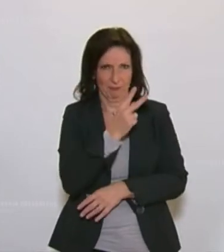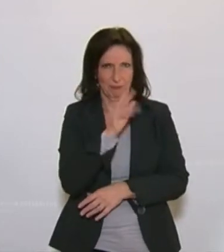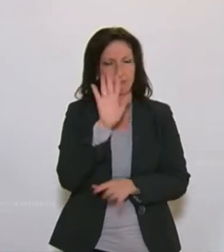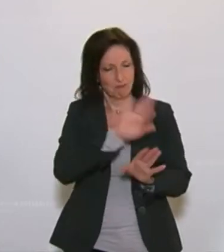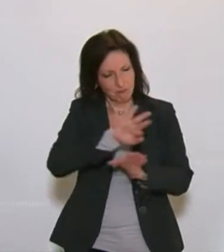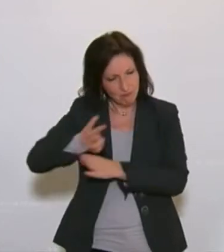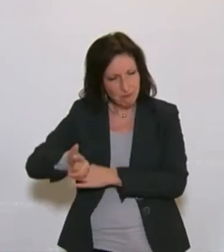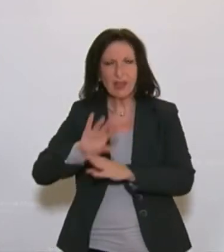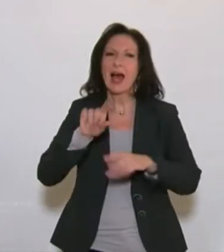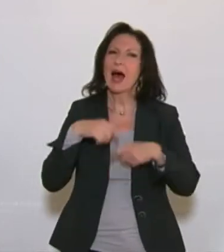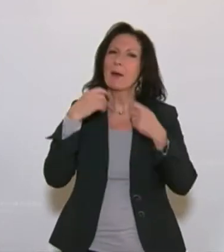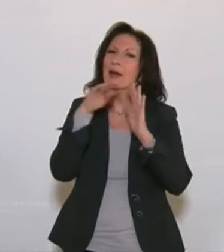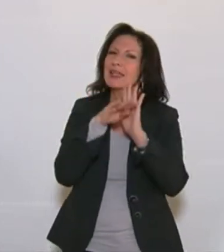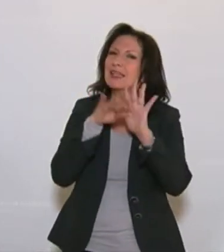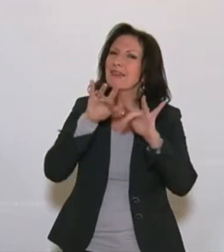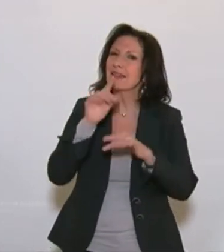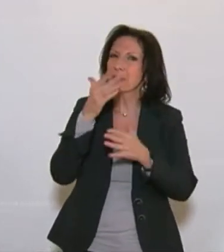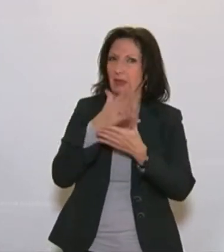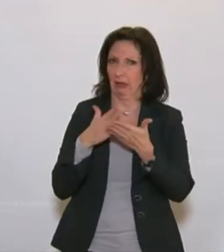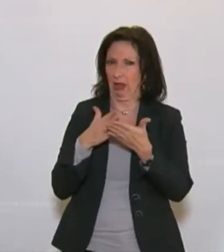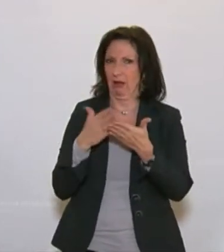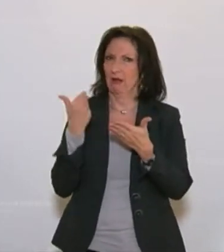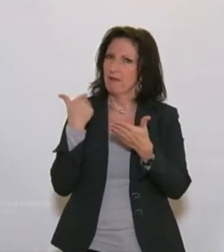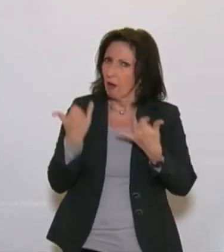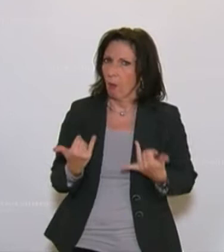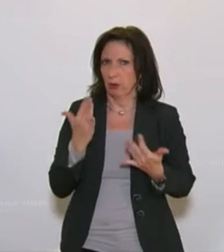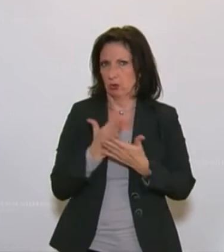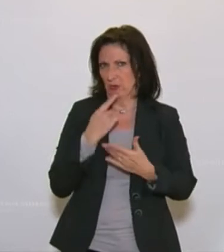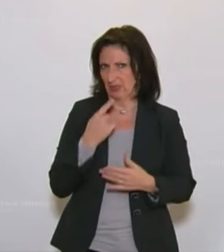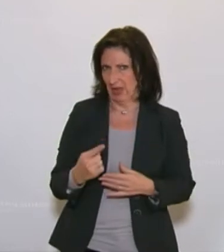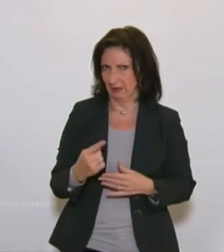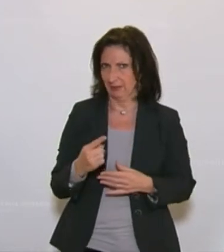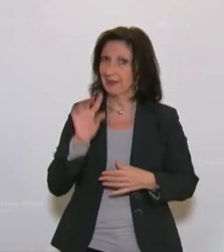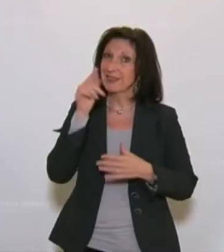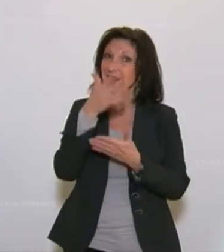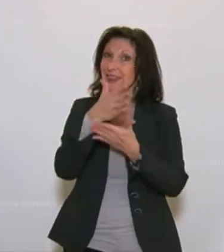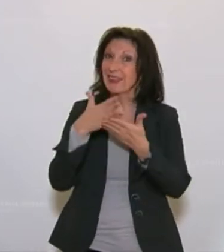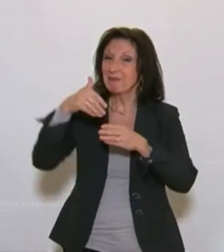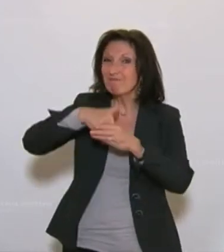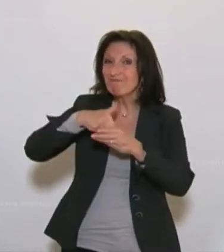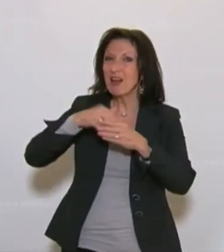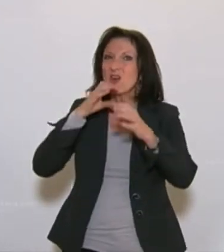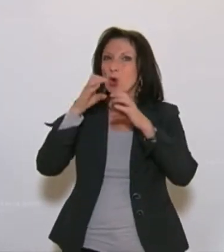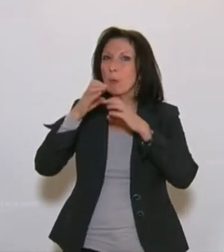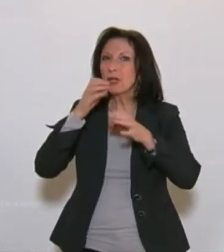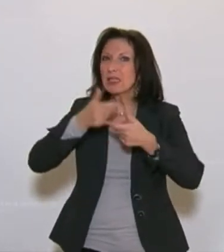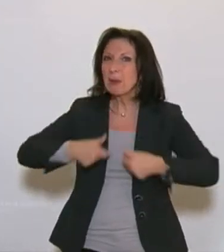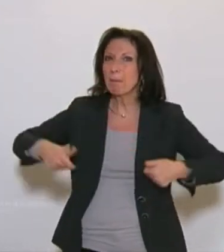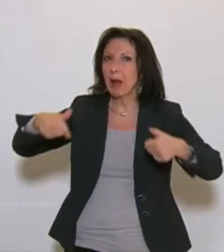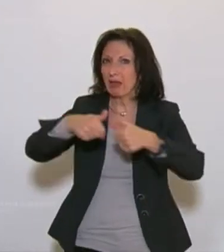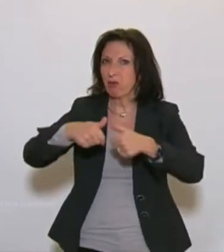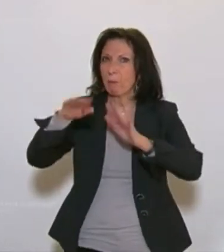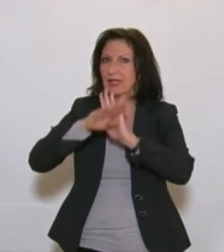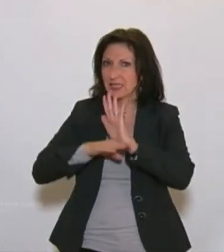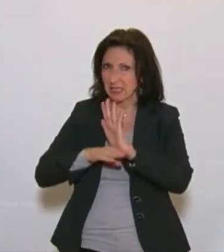zweiten Teil des Gesetzes, und das hast du, Kathi, auch schon gesagt, das ist der Kommunikationsplattform-Gesetzteil,